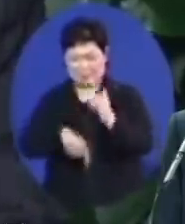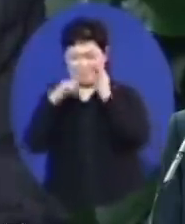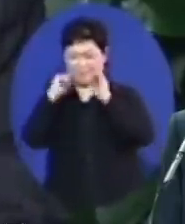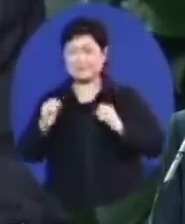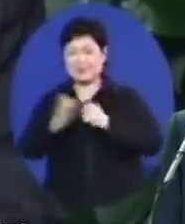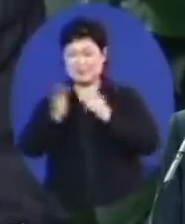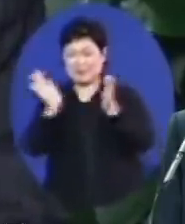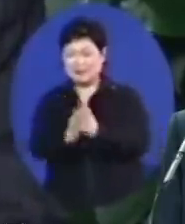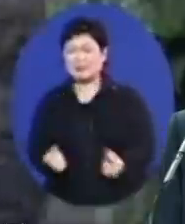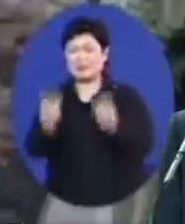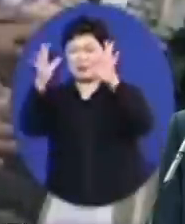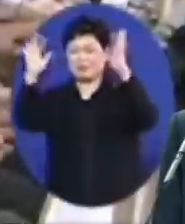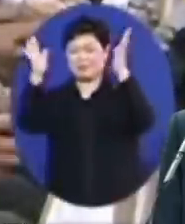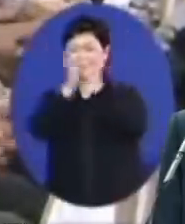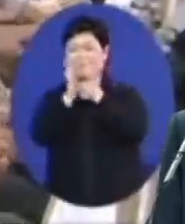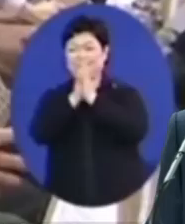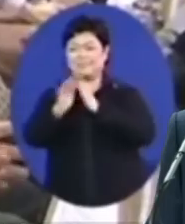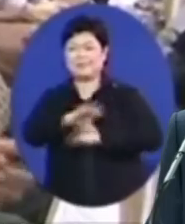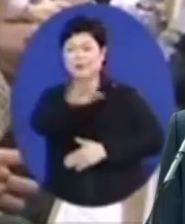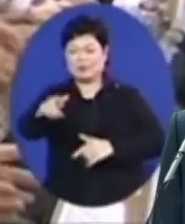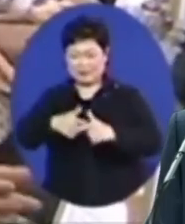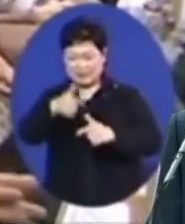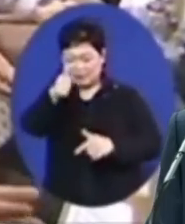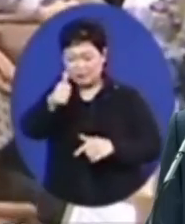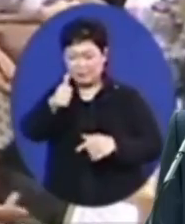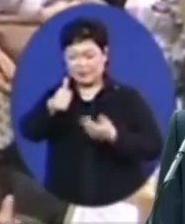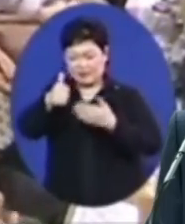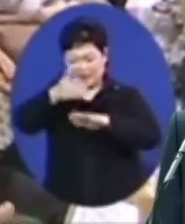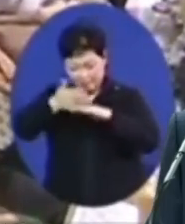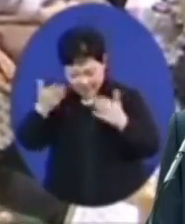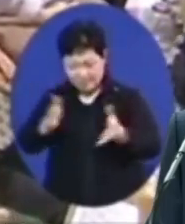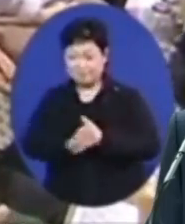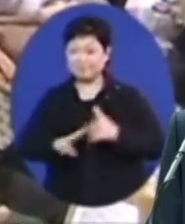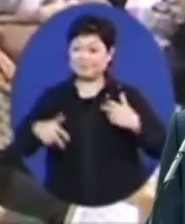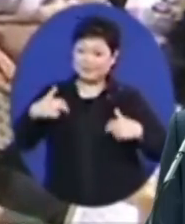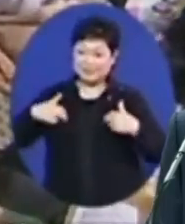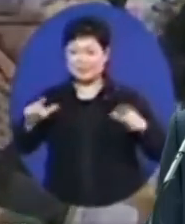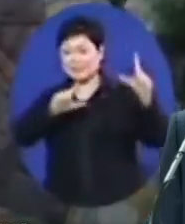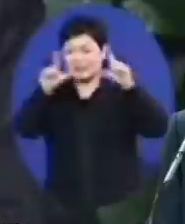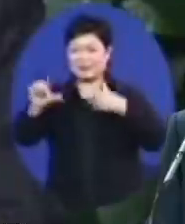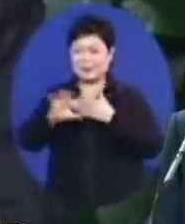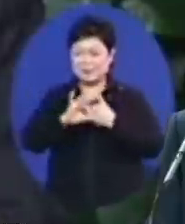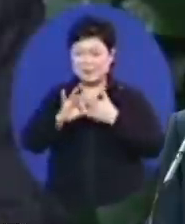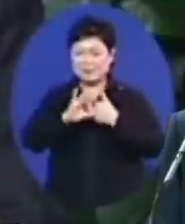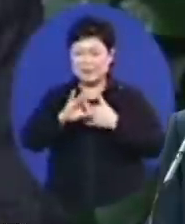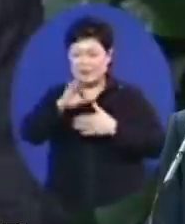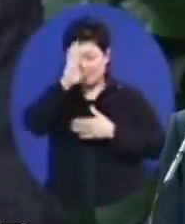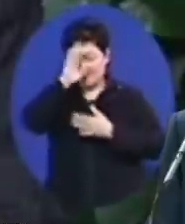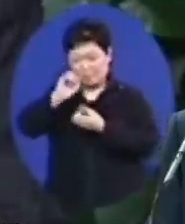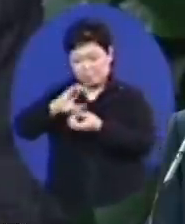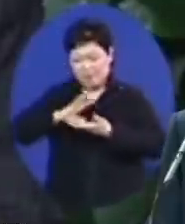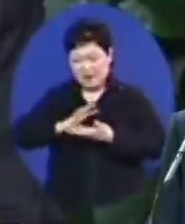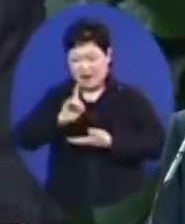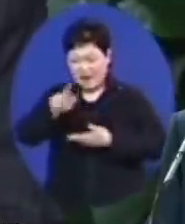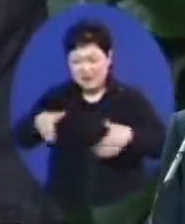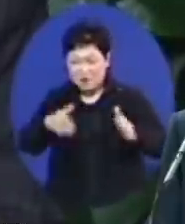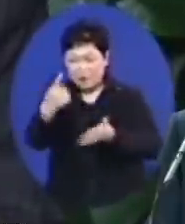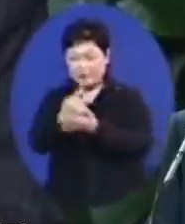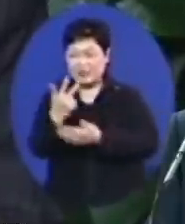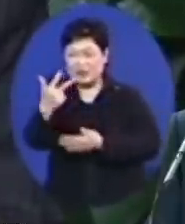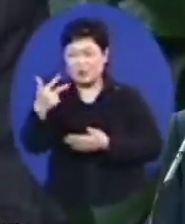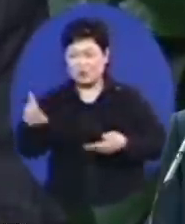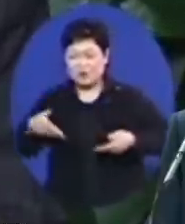있습니다. 우리가 예수님을 의지하고 감사하고 즐거워 산다면 바이러스는 한 길로 왔다가 일곱 길로 도망치는